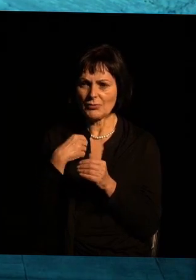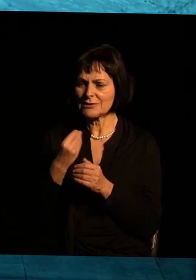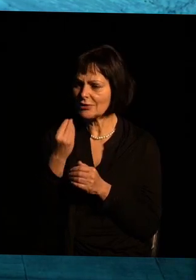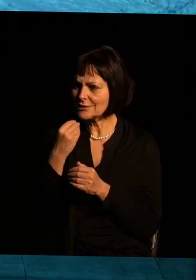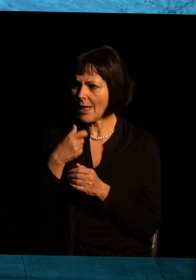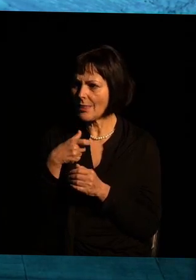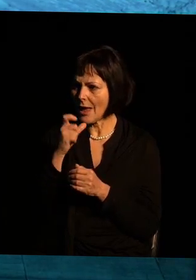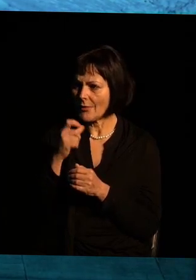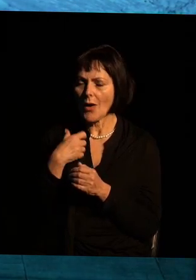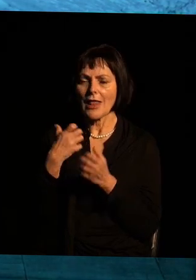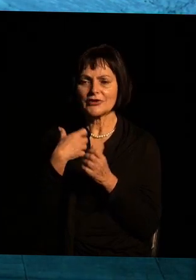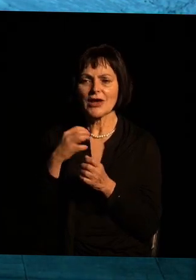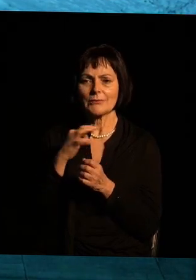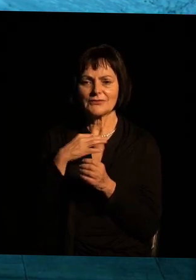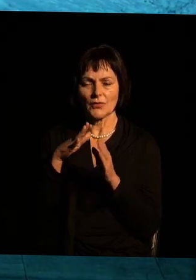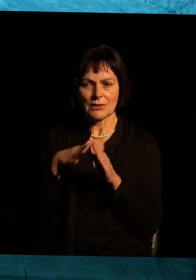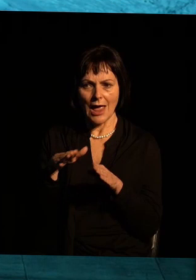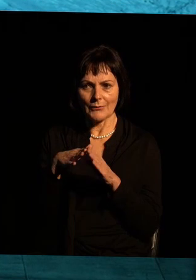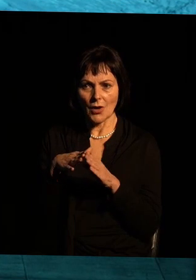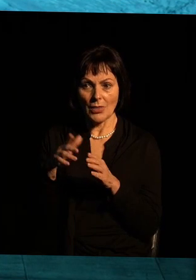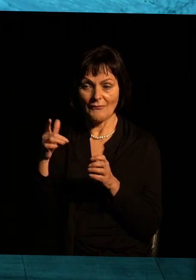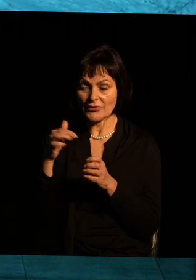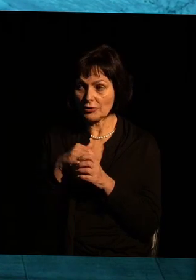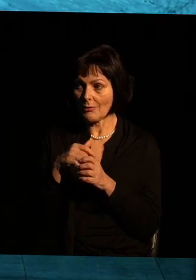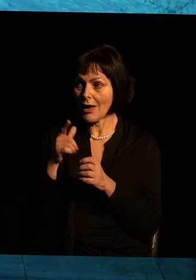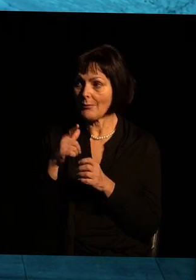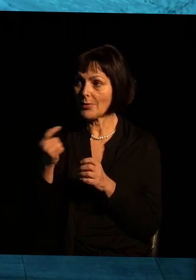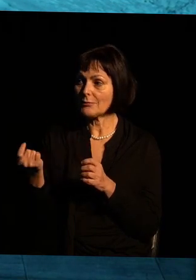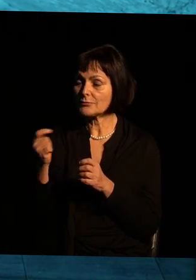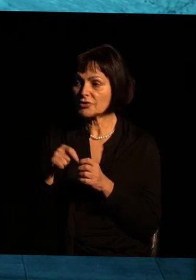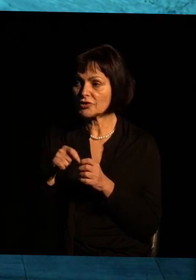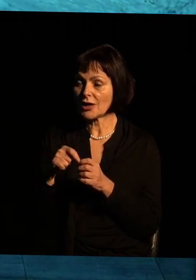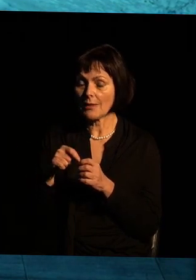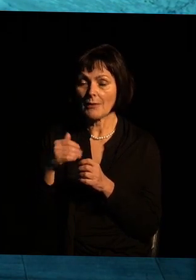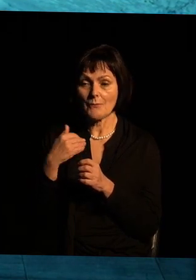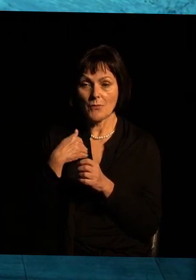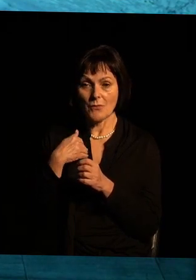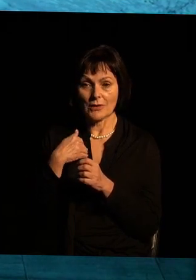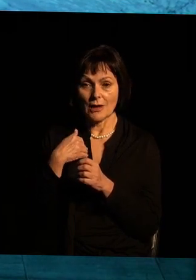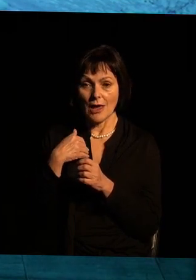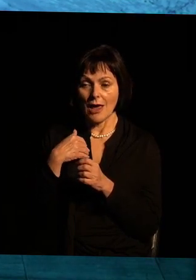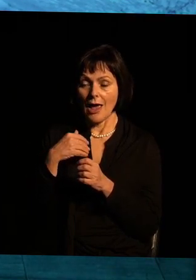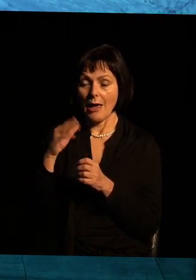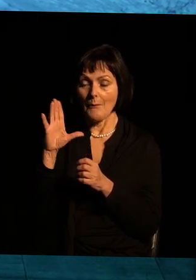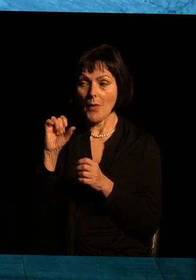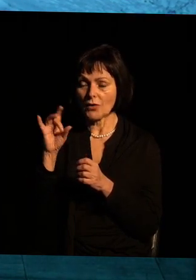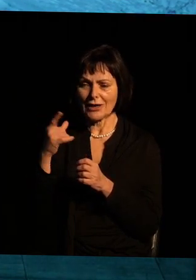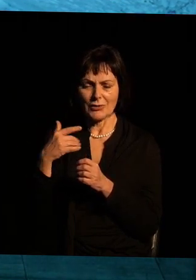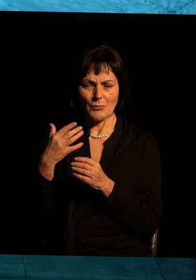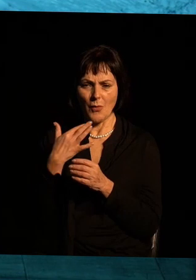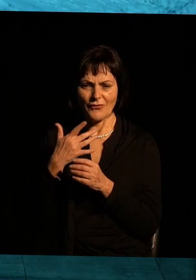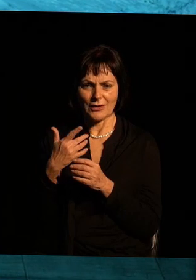zjadł, się napił, no ale chciałem do swojego namiotu. I doszedłem, i później przyszedł po mnie Boguś Stefko do namiotu i